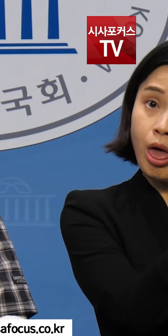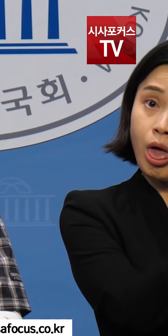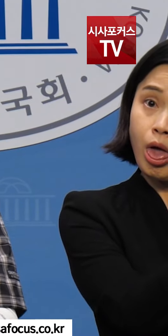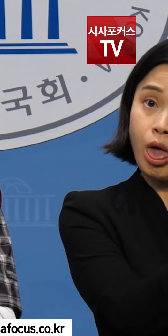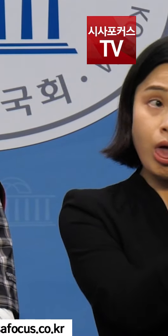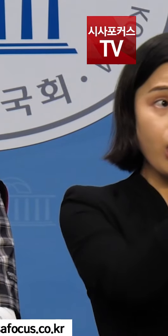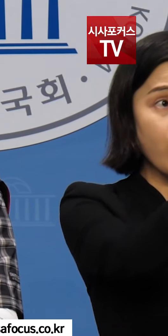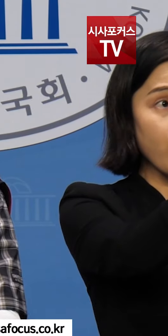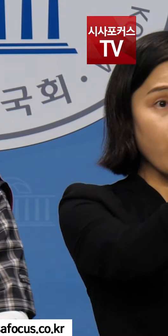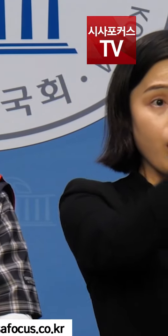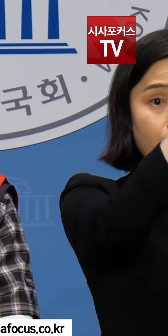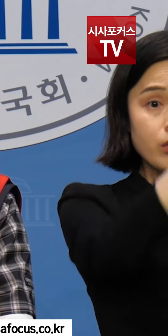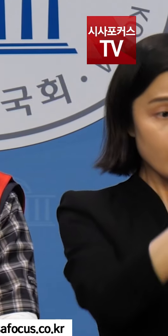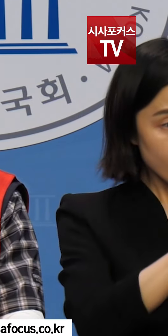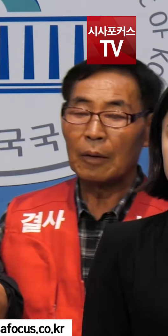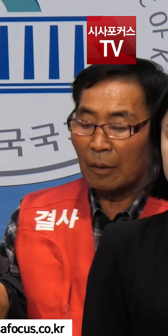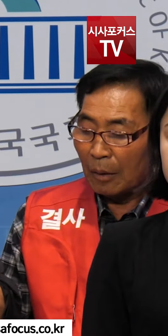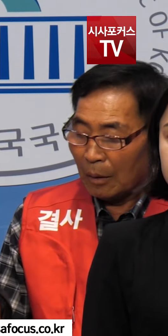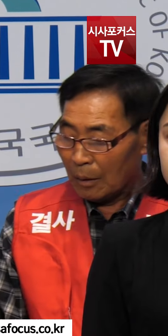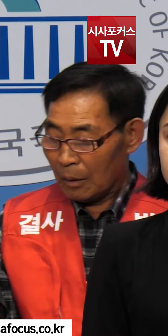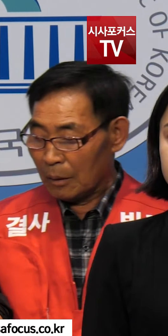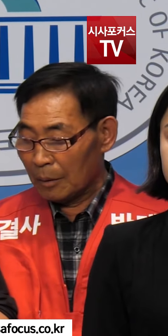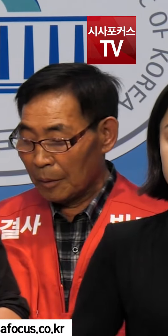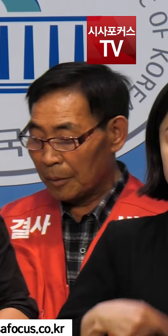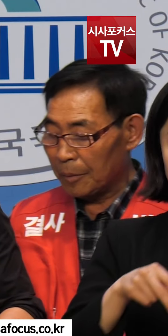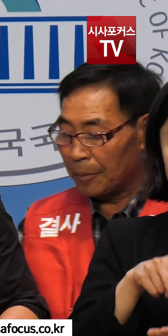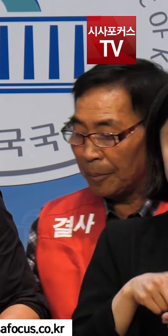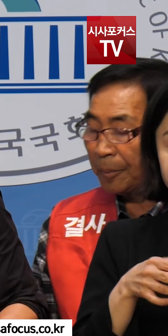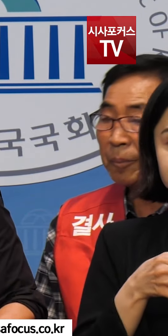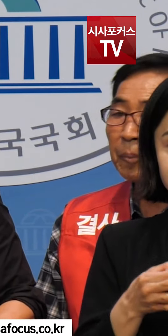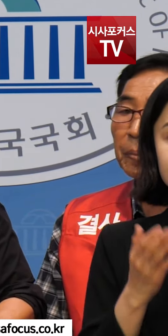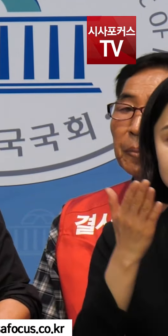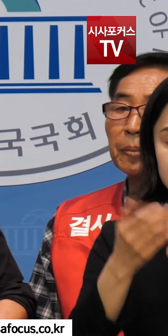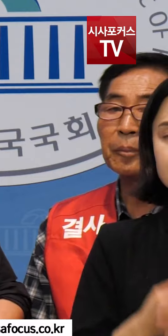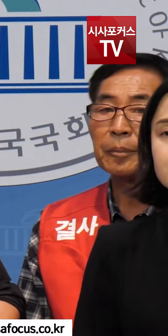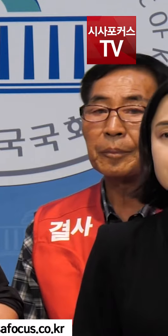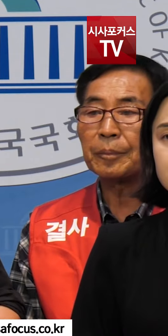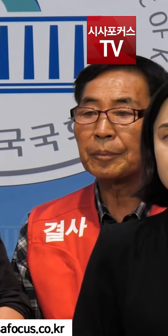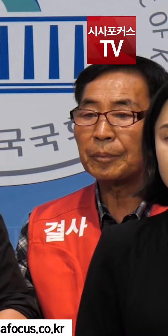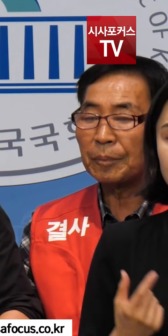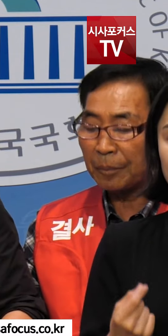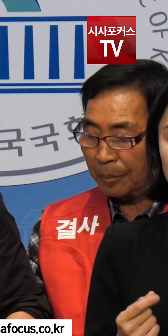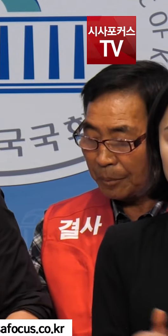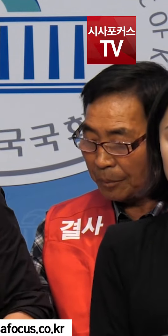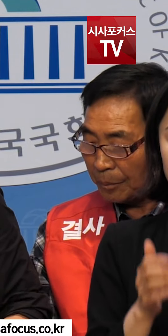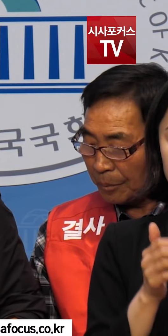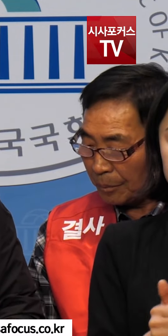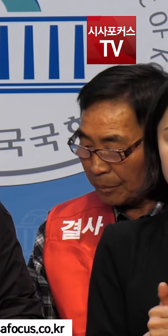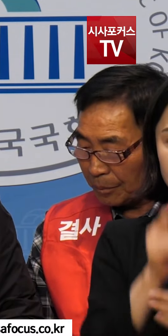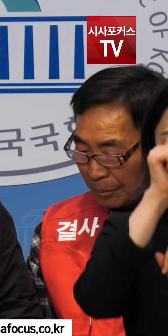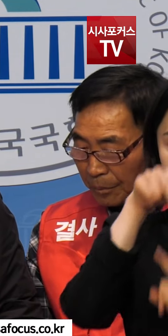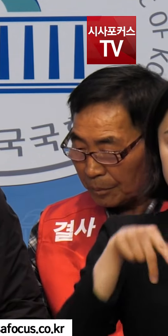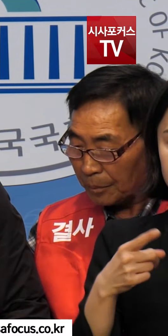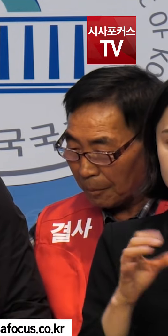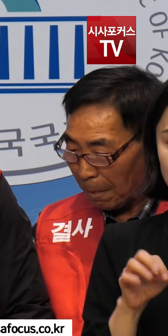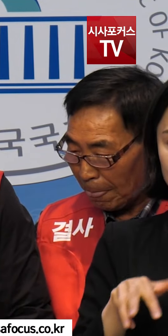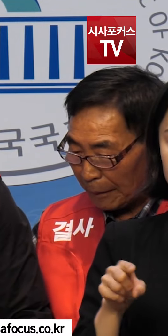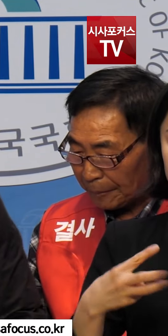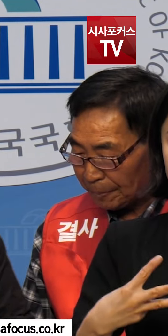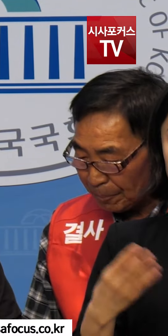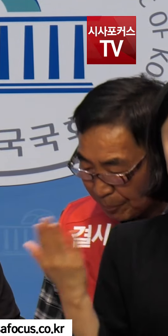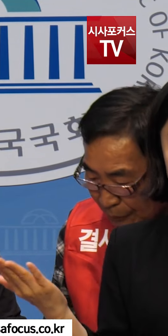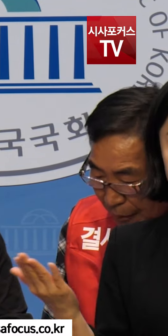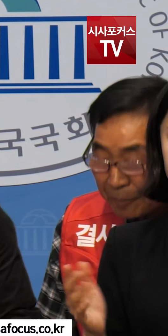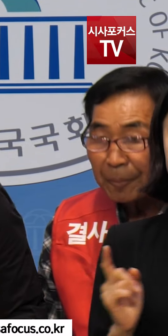내용을 담고 있습니다. 환강광역시장 반대 국민대책위원 공동위원장 이종철 산해군설위원장입니다. 예,